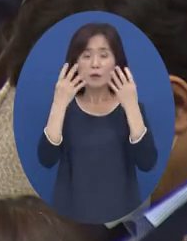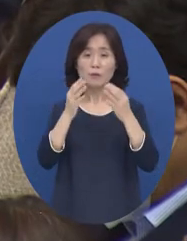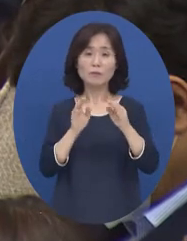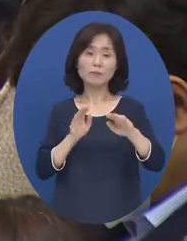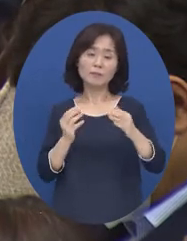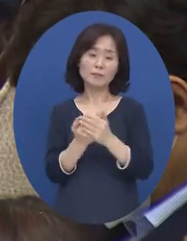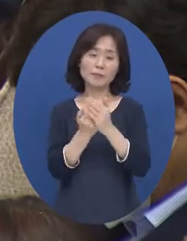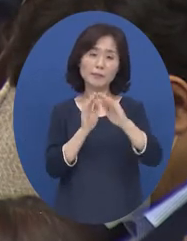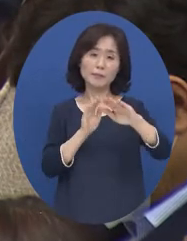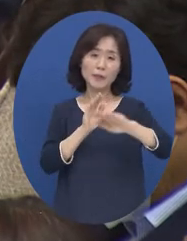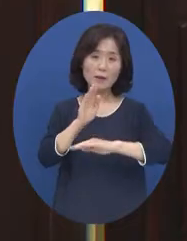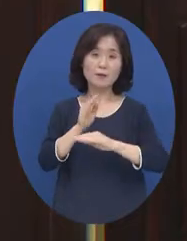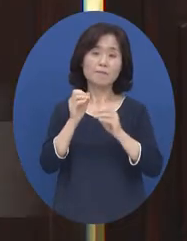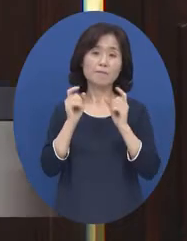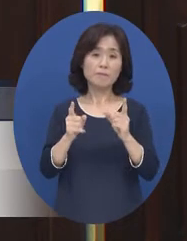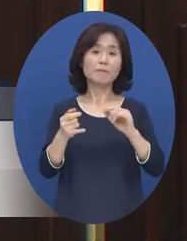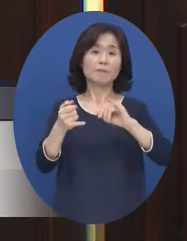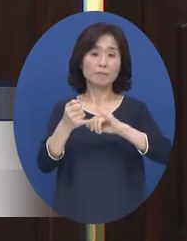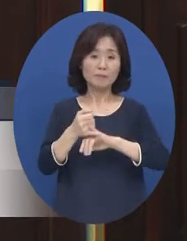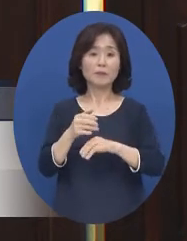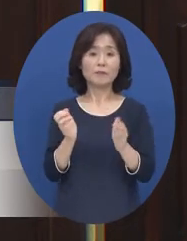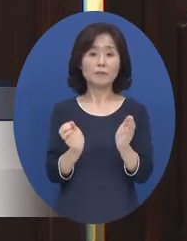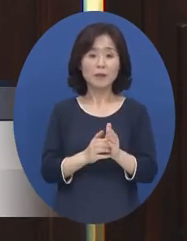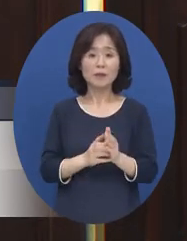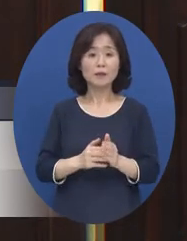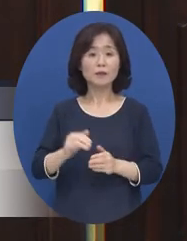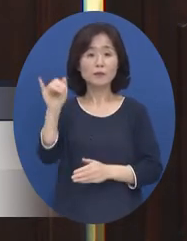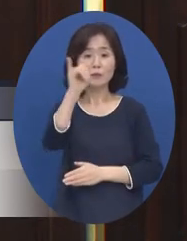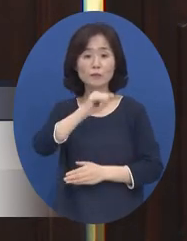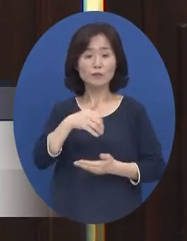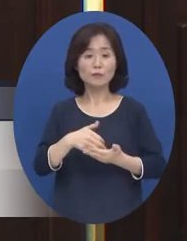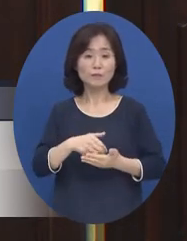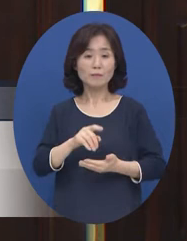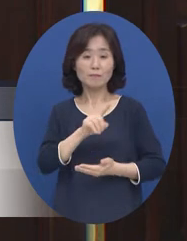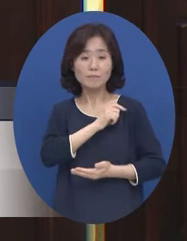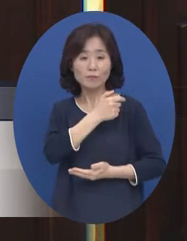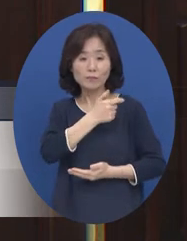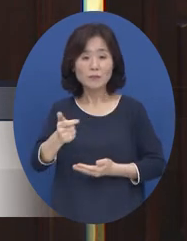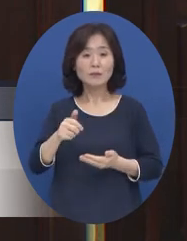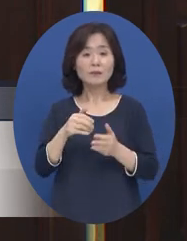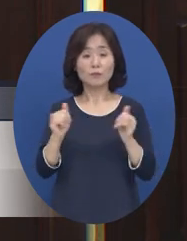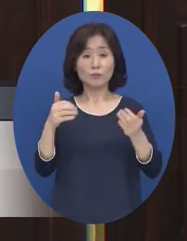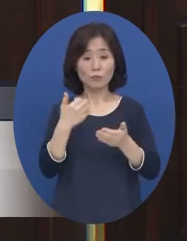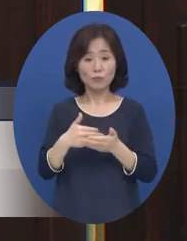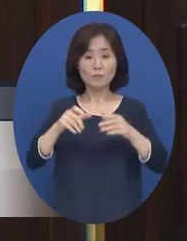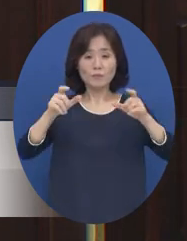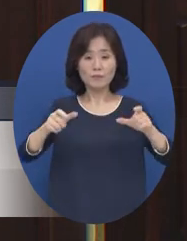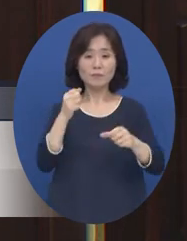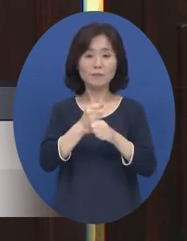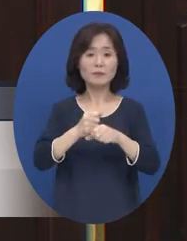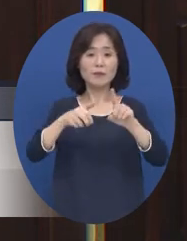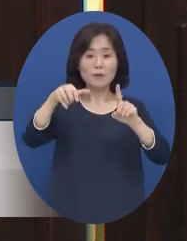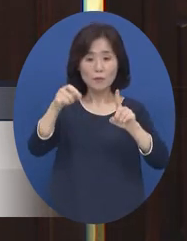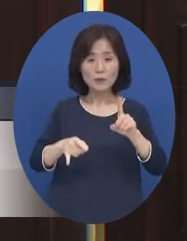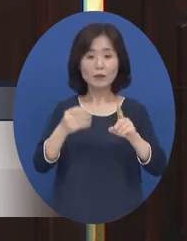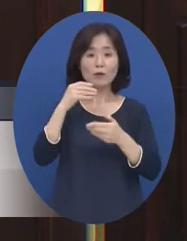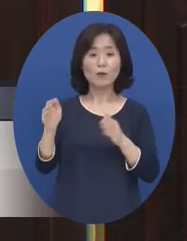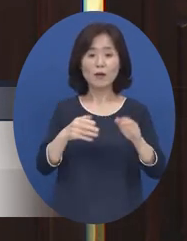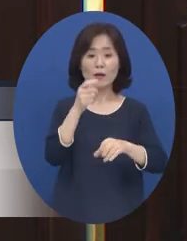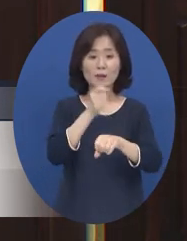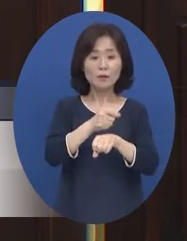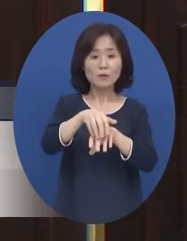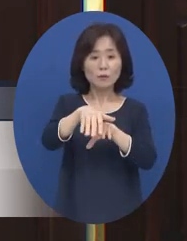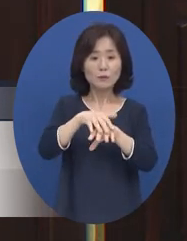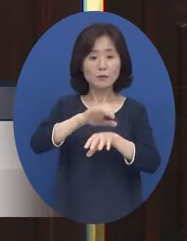약속했습니다 전국 최대 인구 수와 지역내 생산이 를 차지하고 있는 경기도가 이처럼 행정